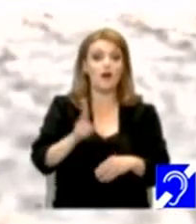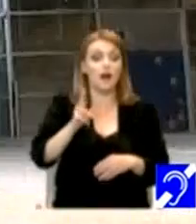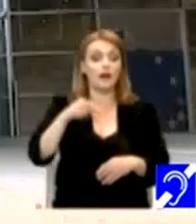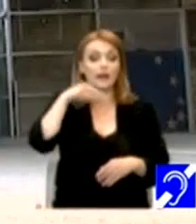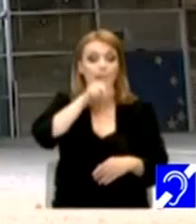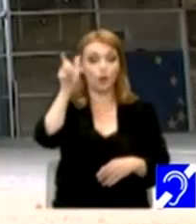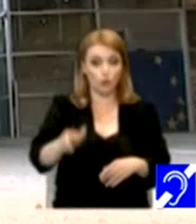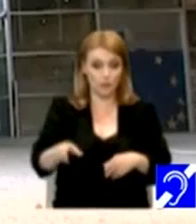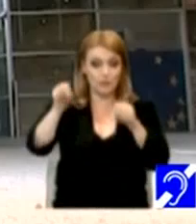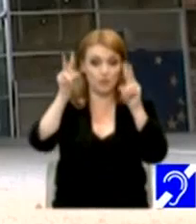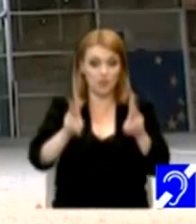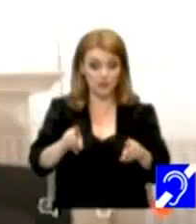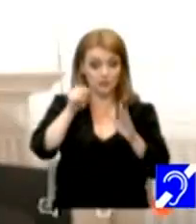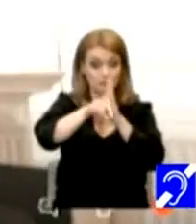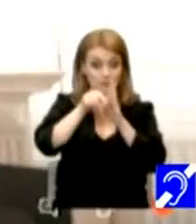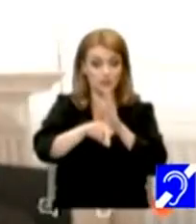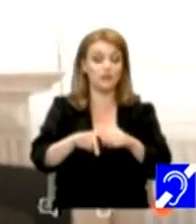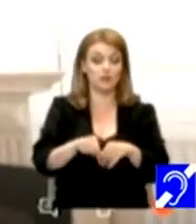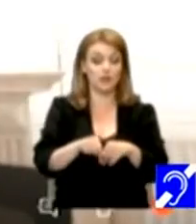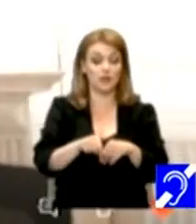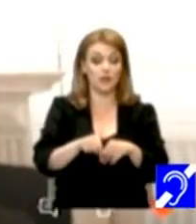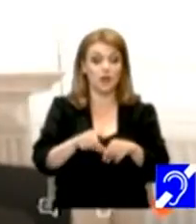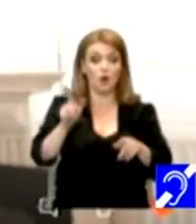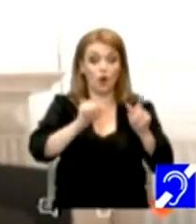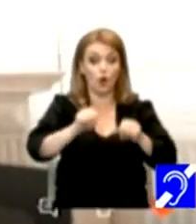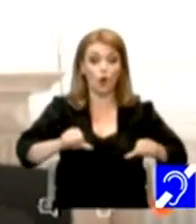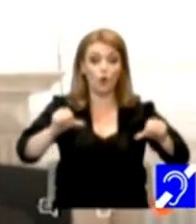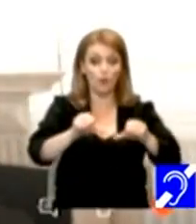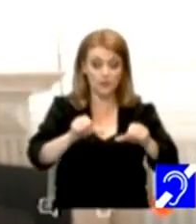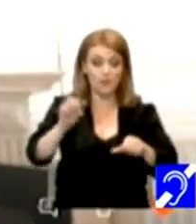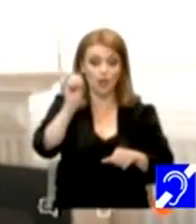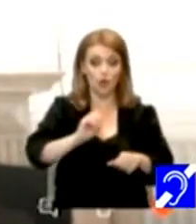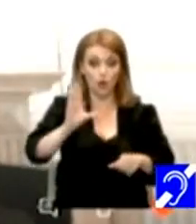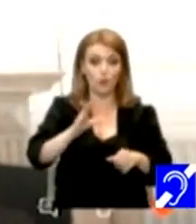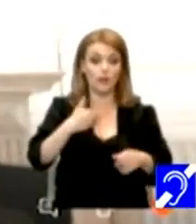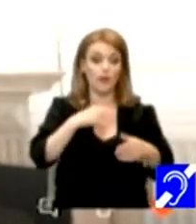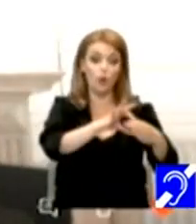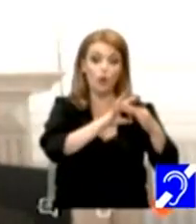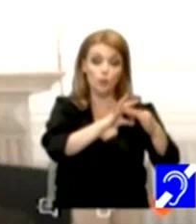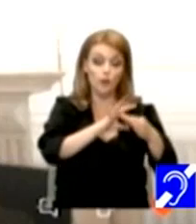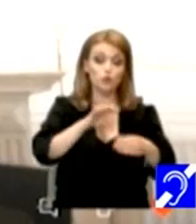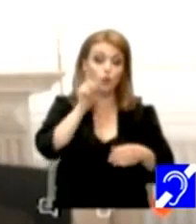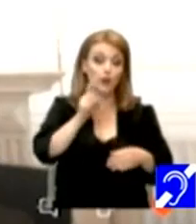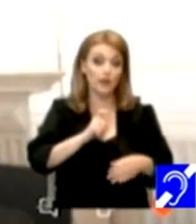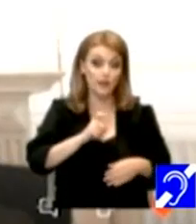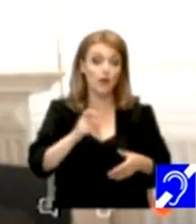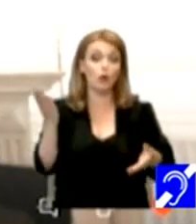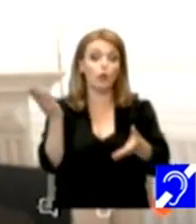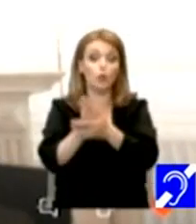economist în cadrul Comisiei Europene. Eu lucrez cu Ucraina pe dosare de